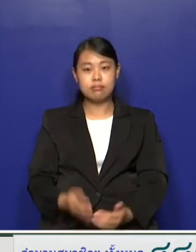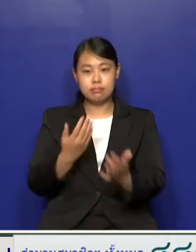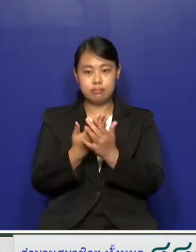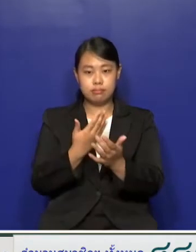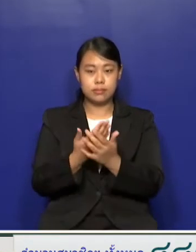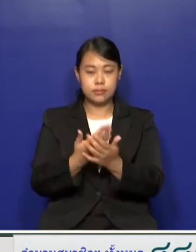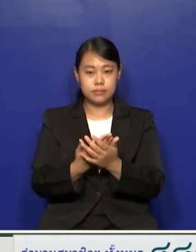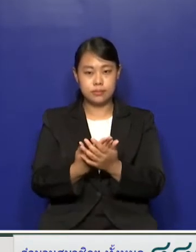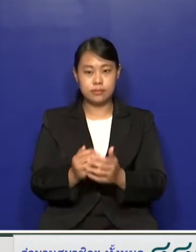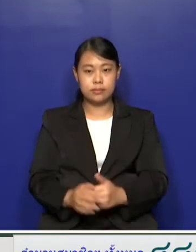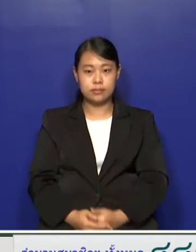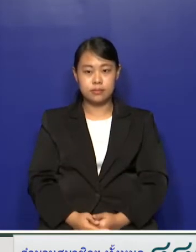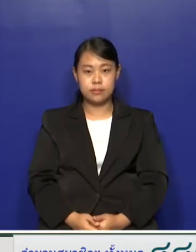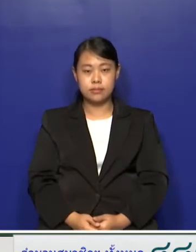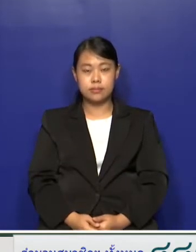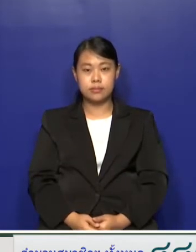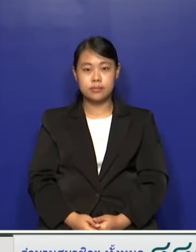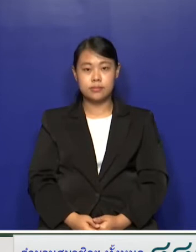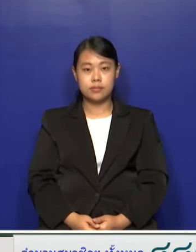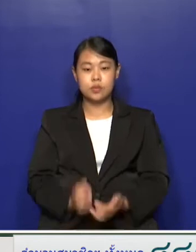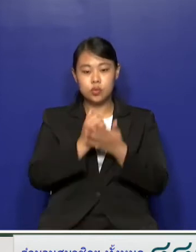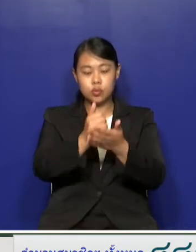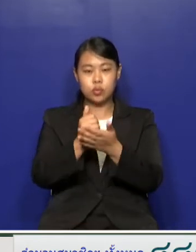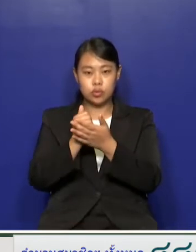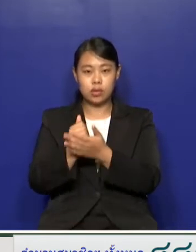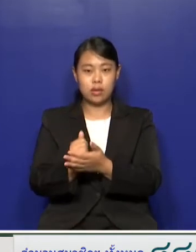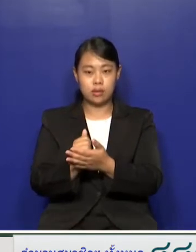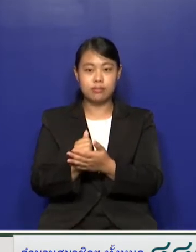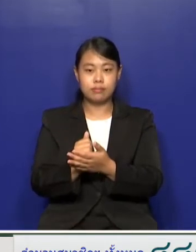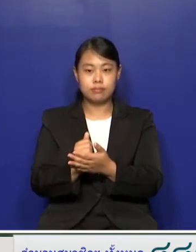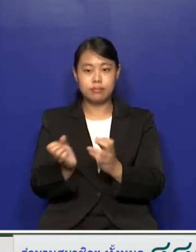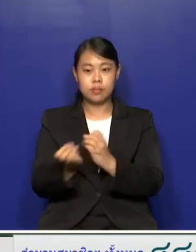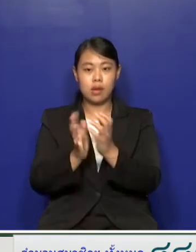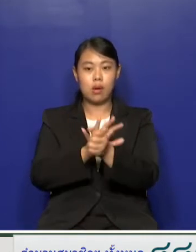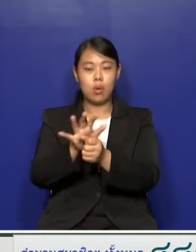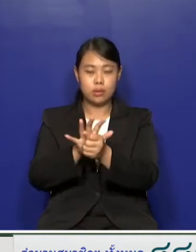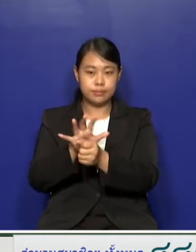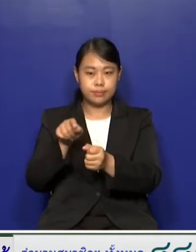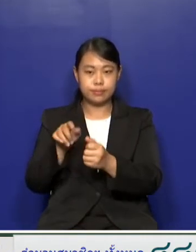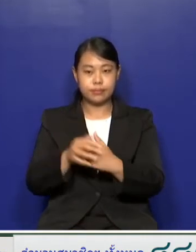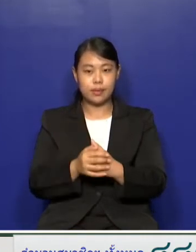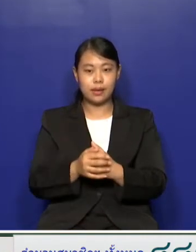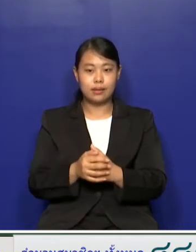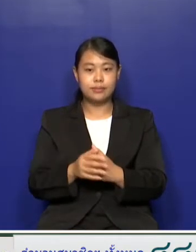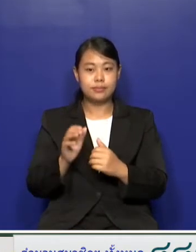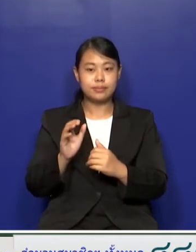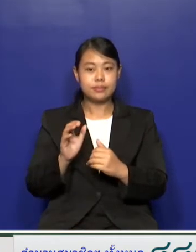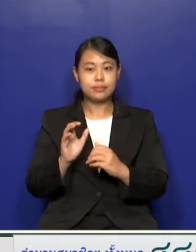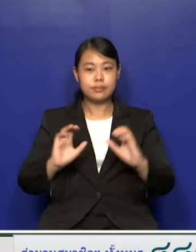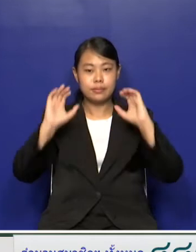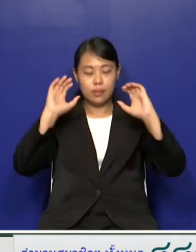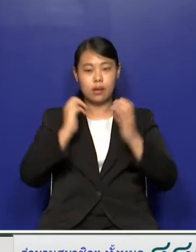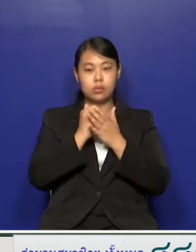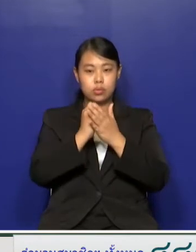ของผู้ได้รับผลกระทบจาก Op 19ติดตามที่รัฐบาลได้บอกว่าจะช่วยเหลือเดือนละ 5,000บาท